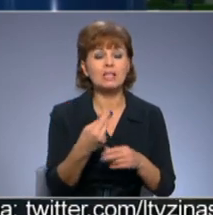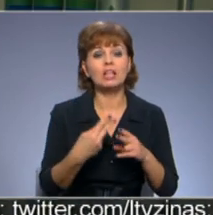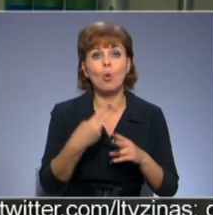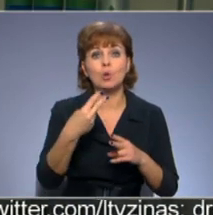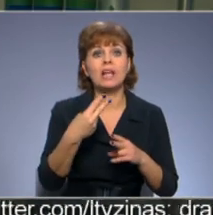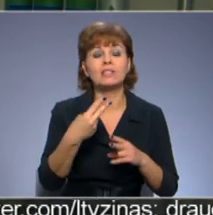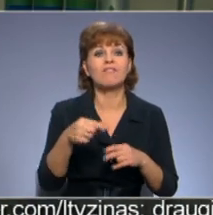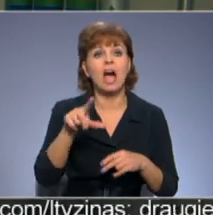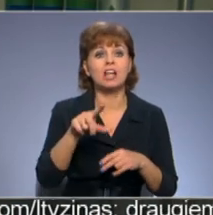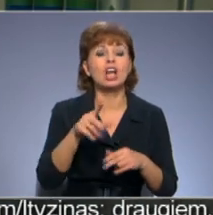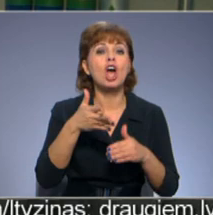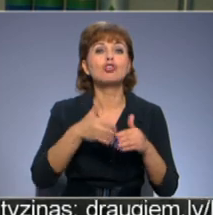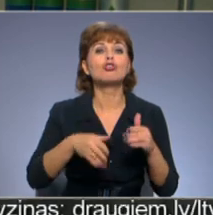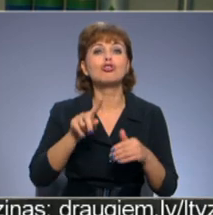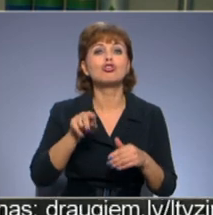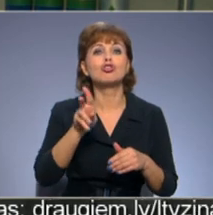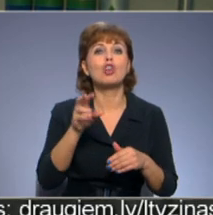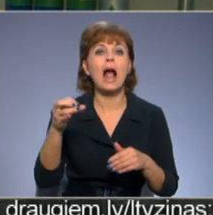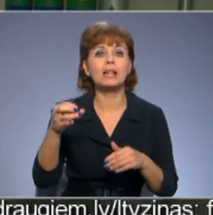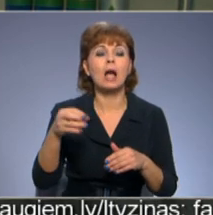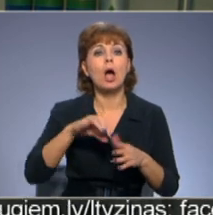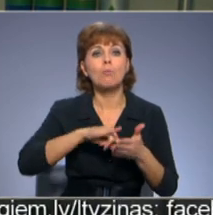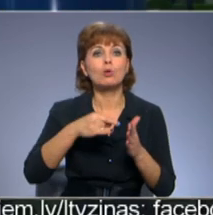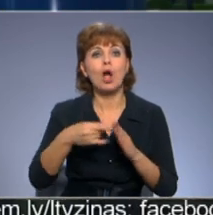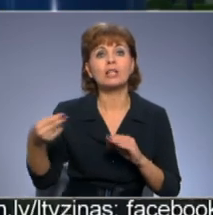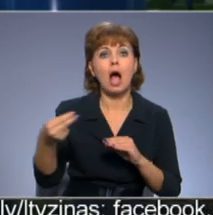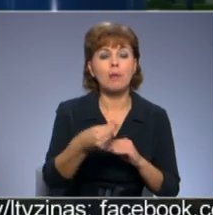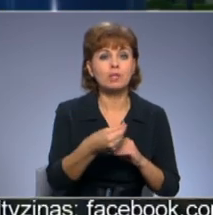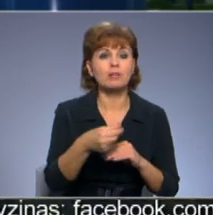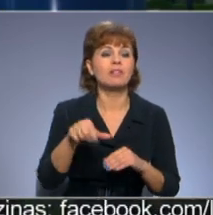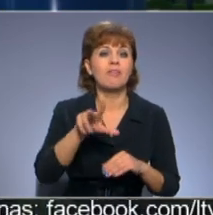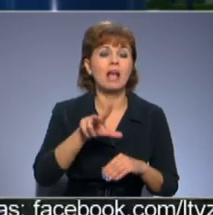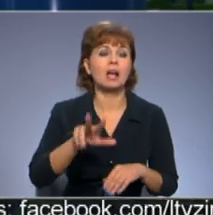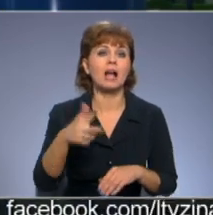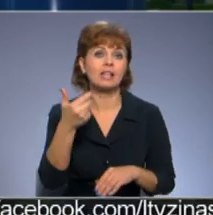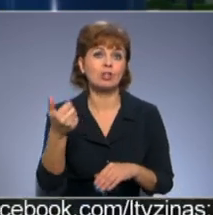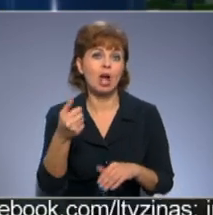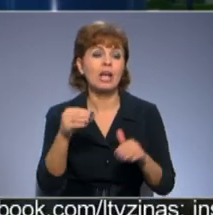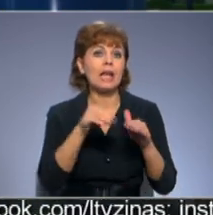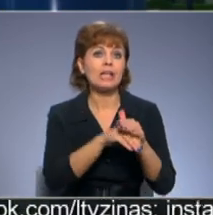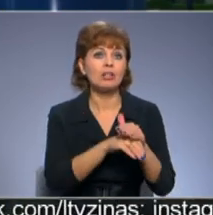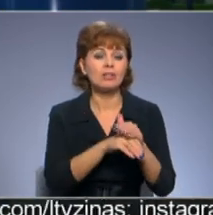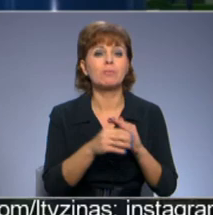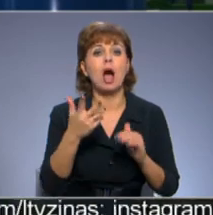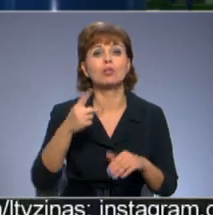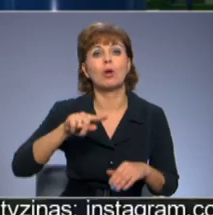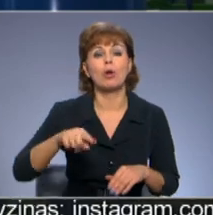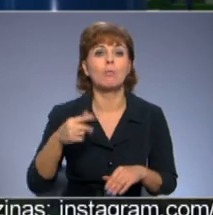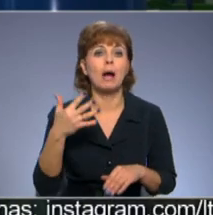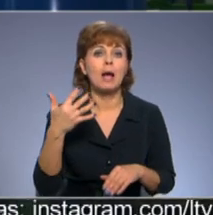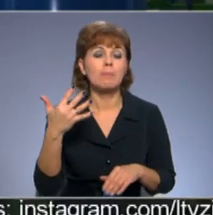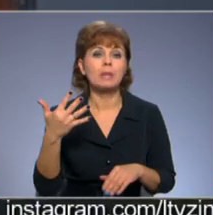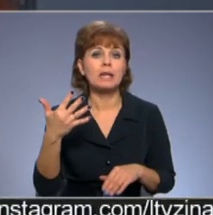dārgāk nekā šķēlde. Šī projekta atmaksas laiks, es domāju, būs ne vairāk kā 3 gadi, bet investīcijas bija aptuveni 2,5 miljonu